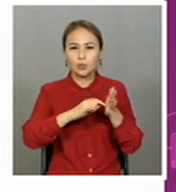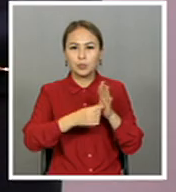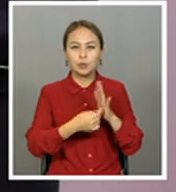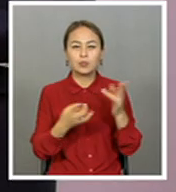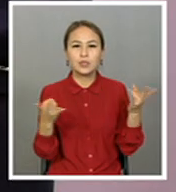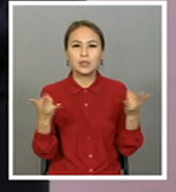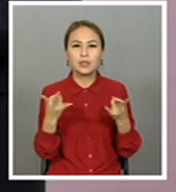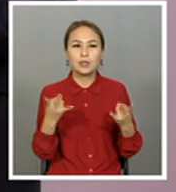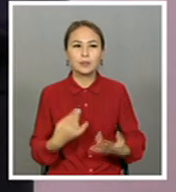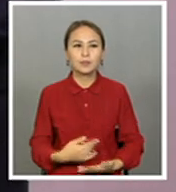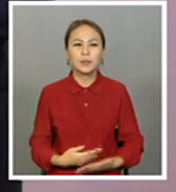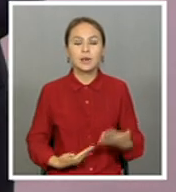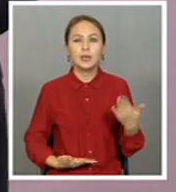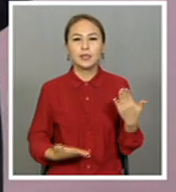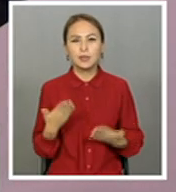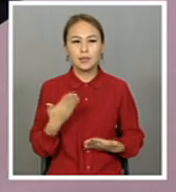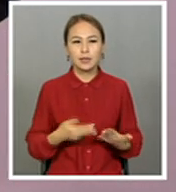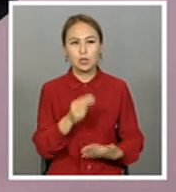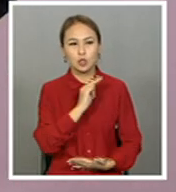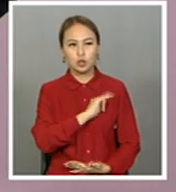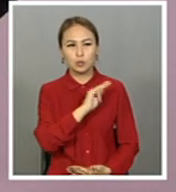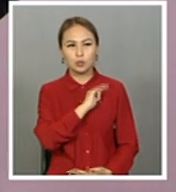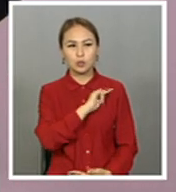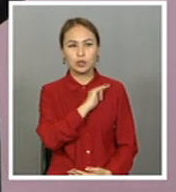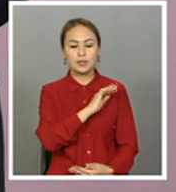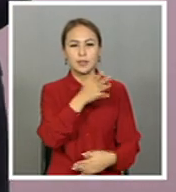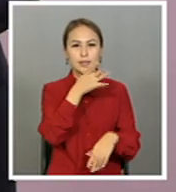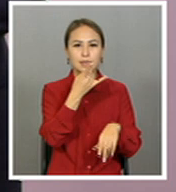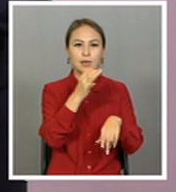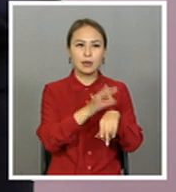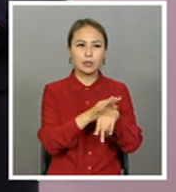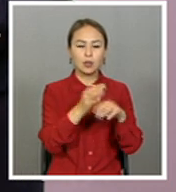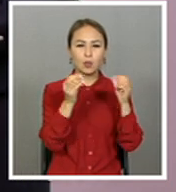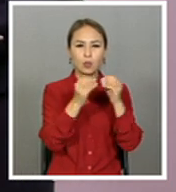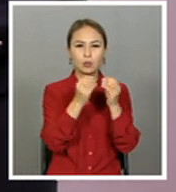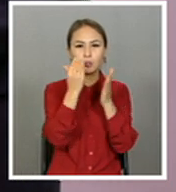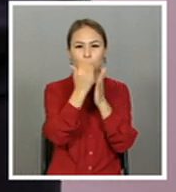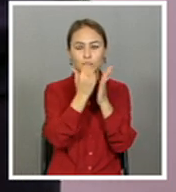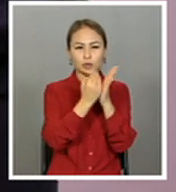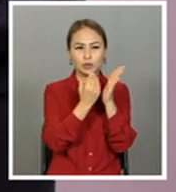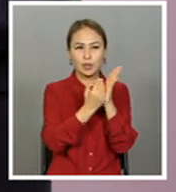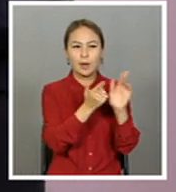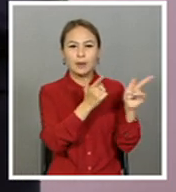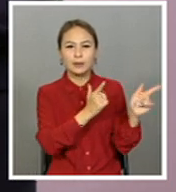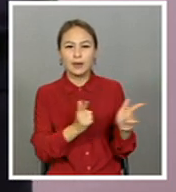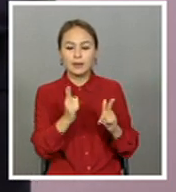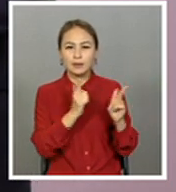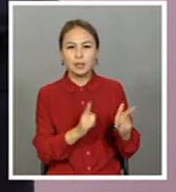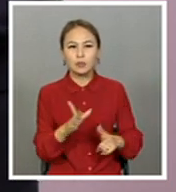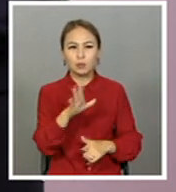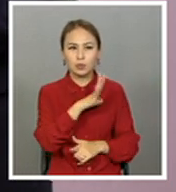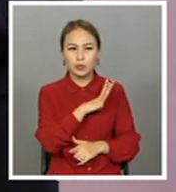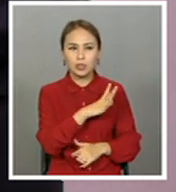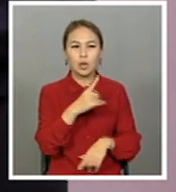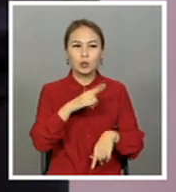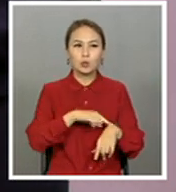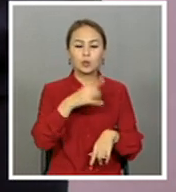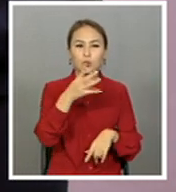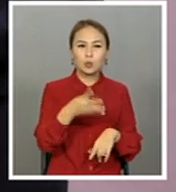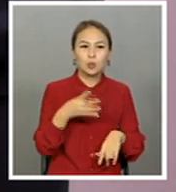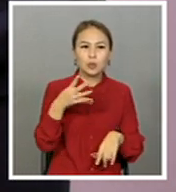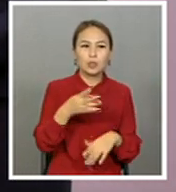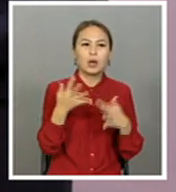керек. Егер жұмысшы сағатына 10 бөлшектен дайындайтын болса, 4 сағатта